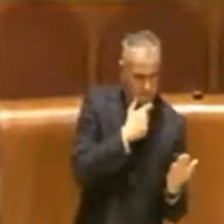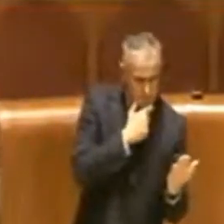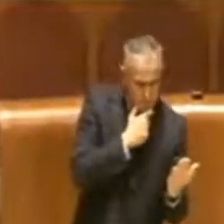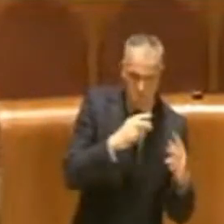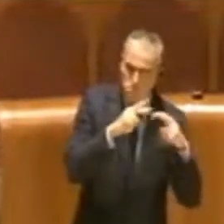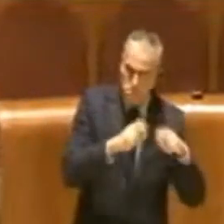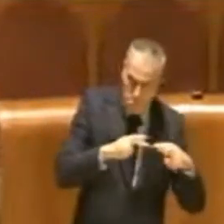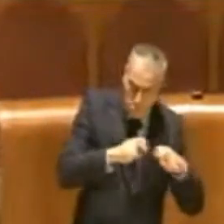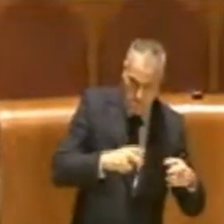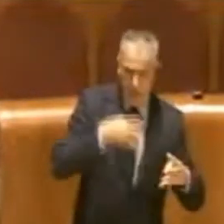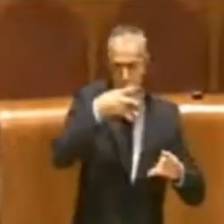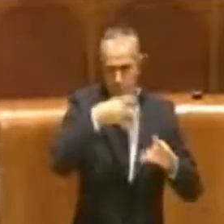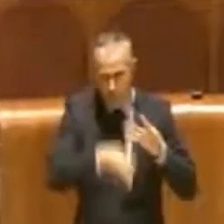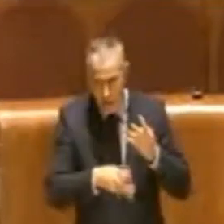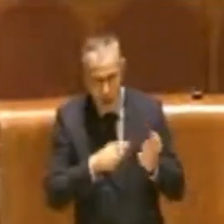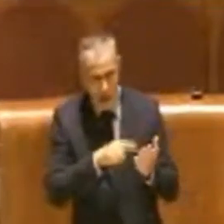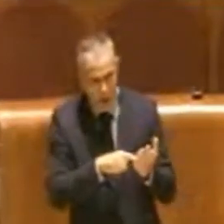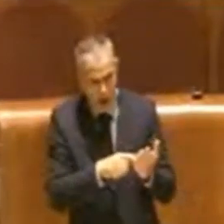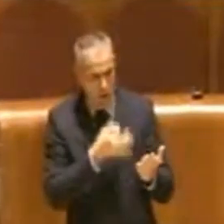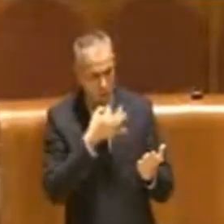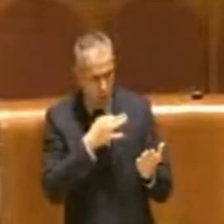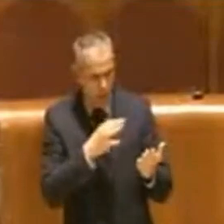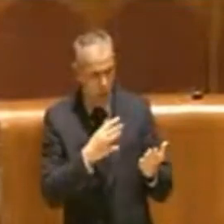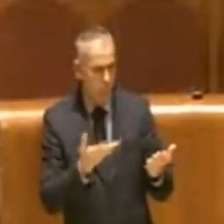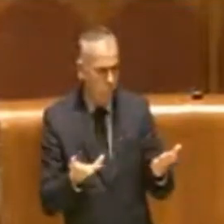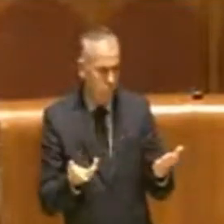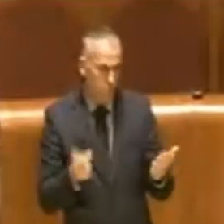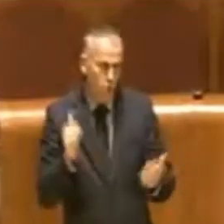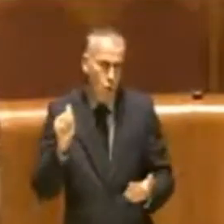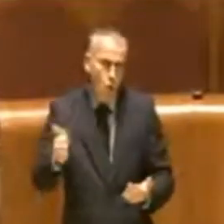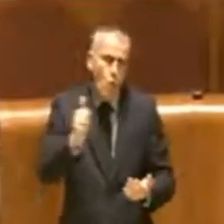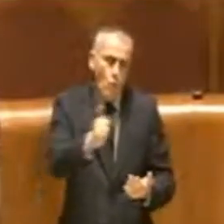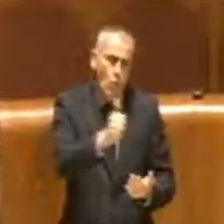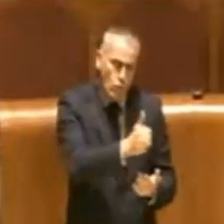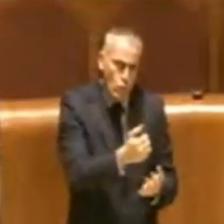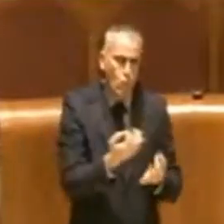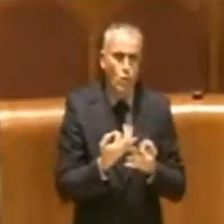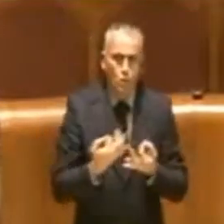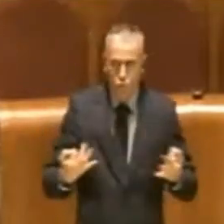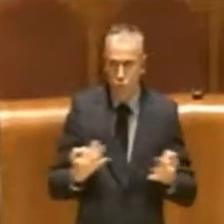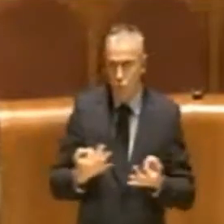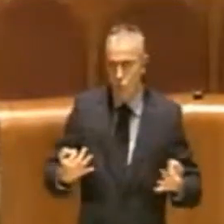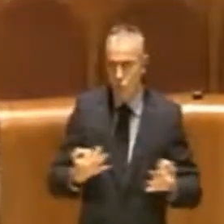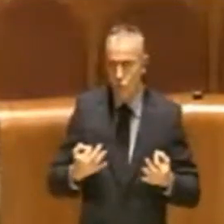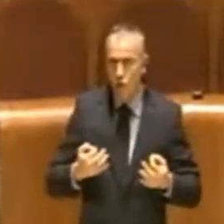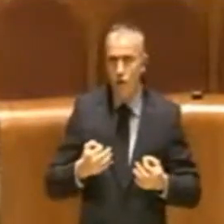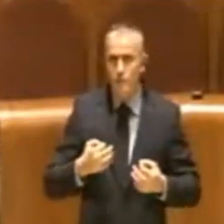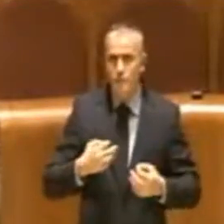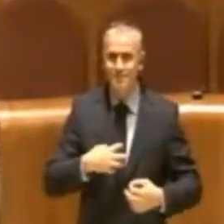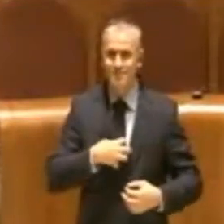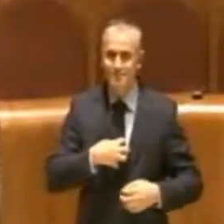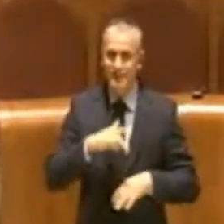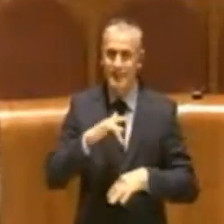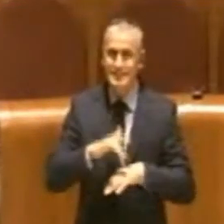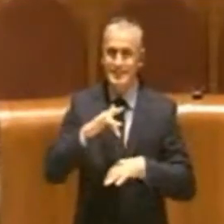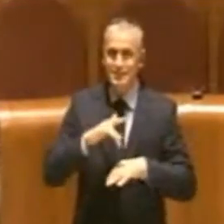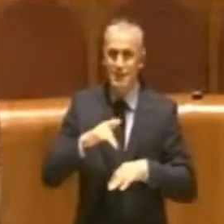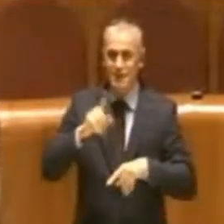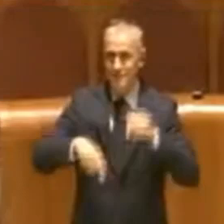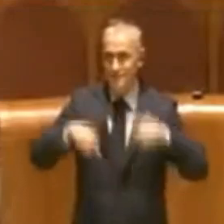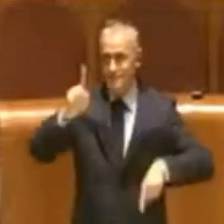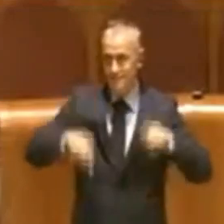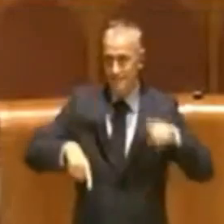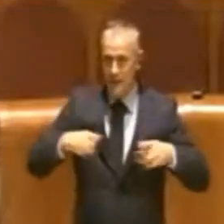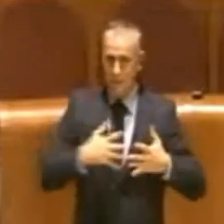vanno valutata la loro opportunità politica, per carità, poi ciascuno ha diciamo, delle sensibilità diverse, maggioranza e opposizione,